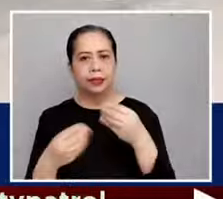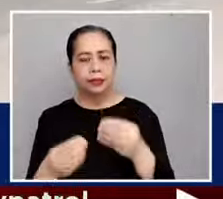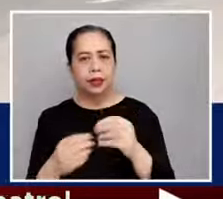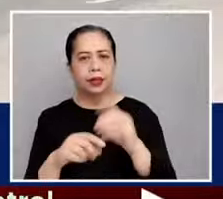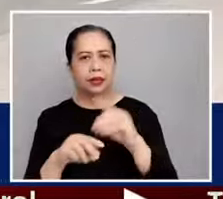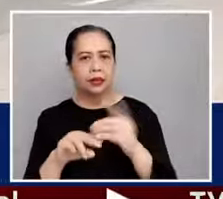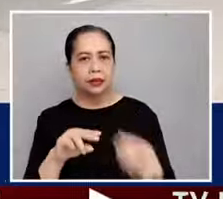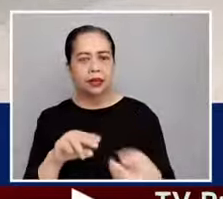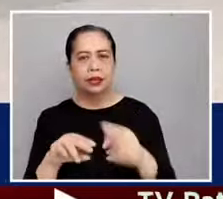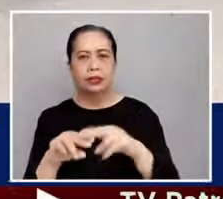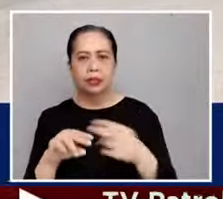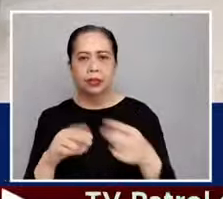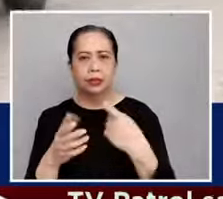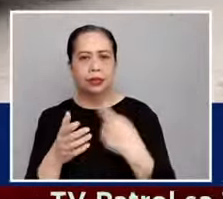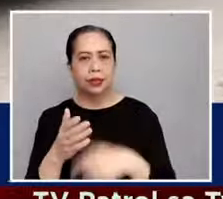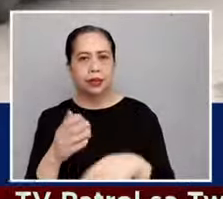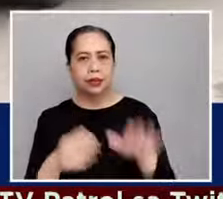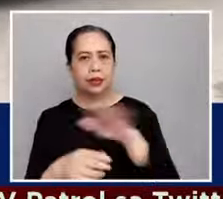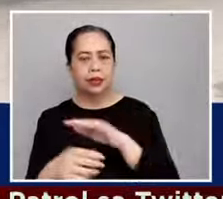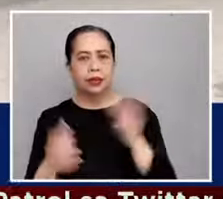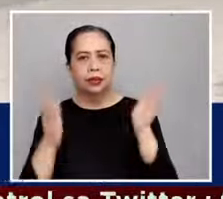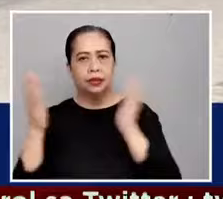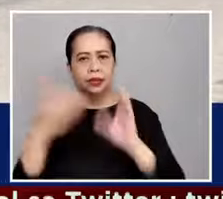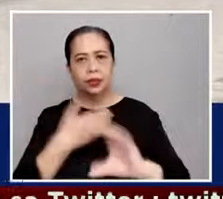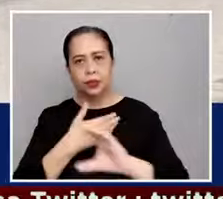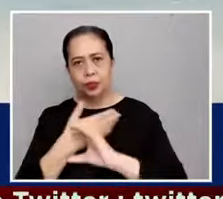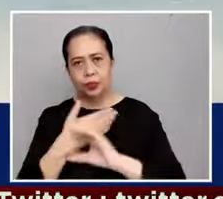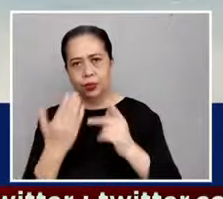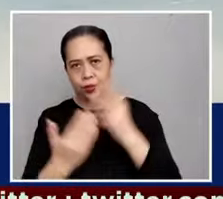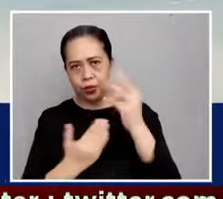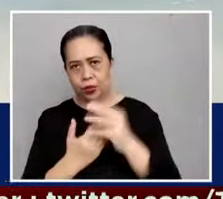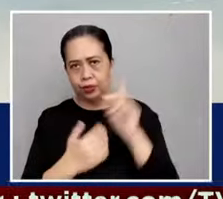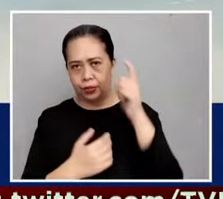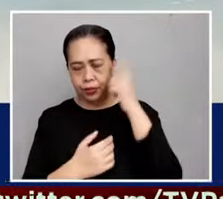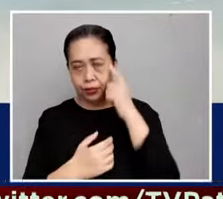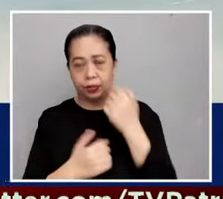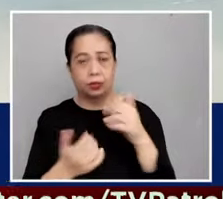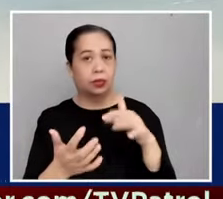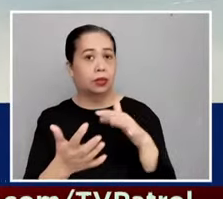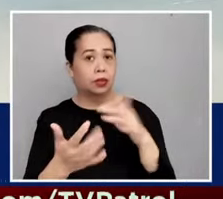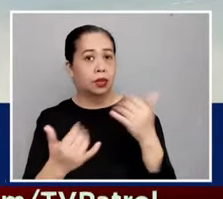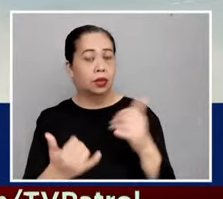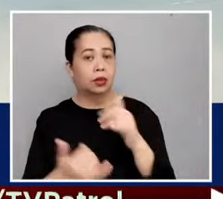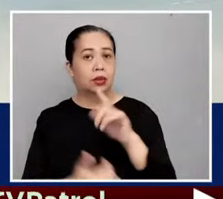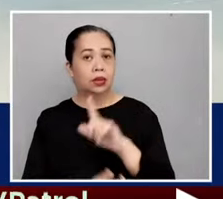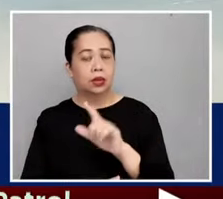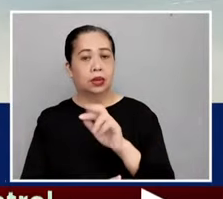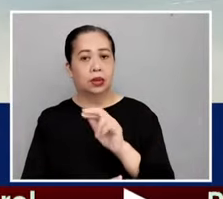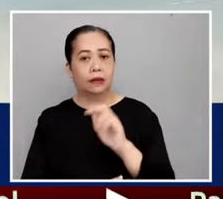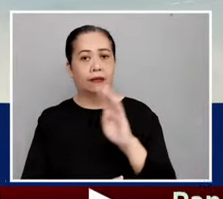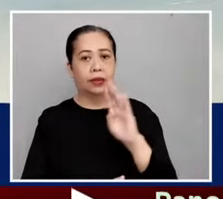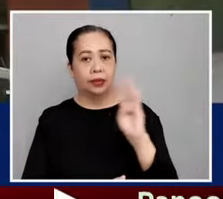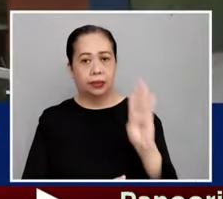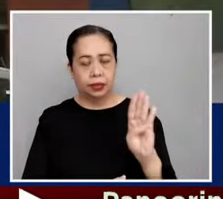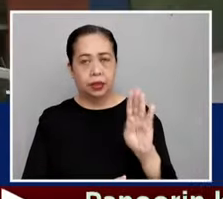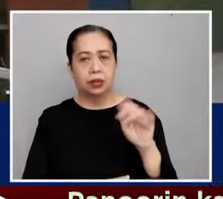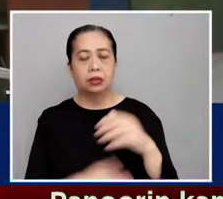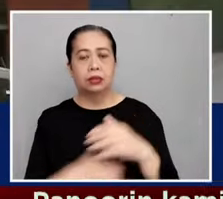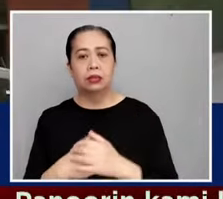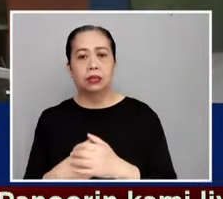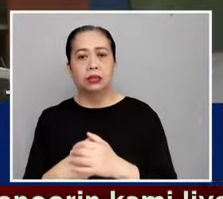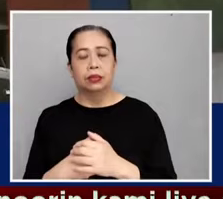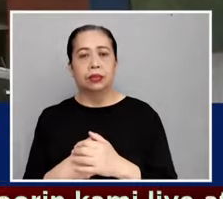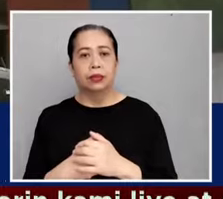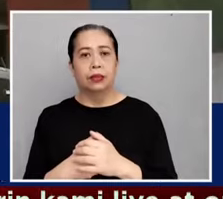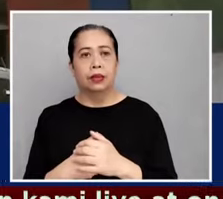sa pamasahe sa ilalim ng Service Contracting Program, pinag-aaralan na ng Land Transportation Franchising and Regulatory